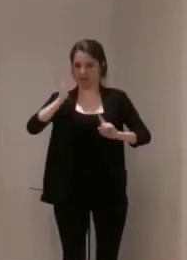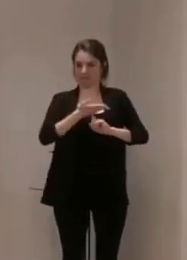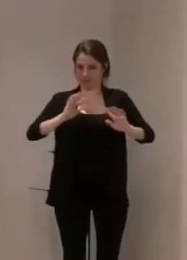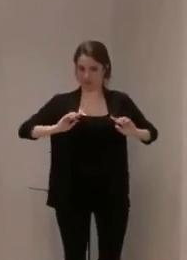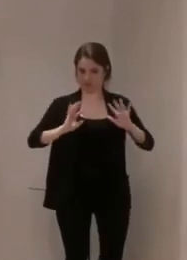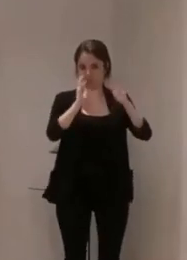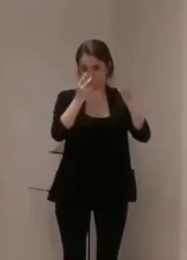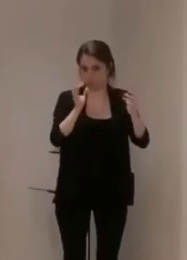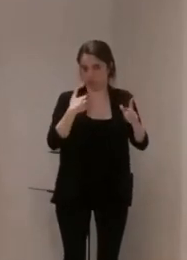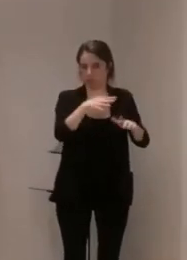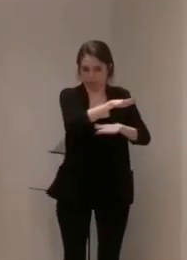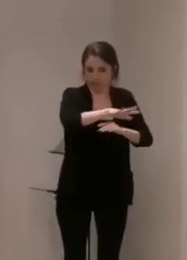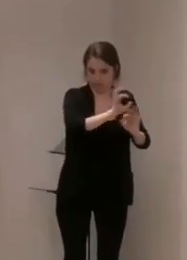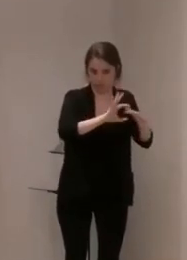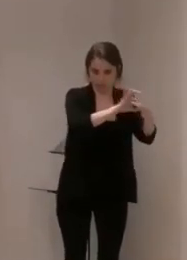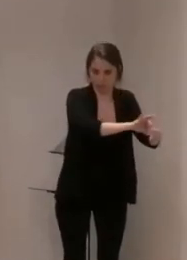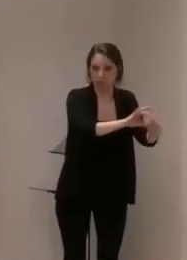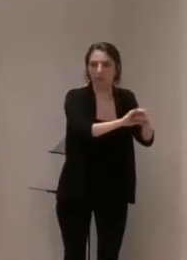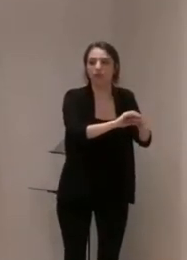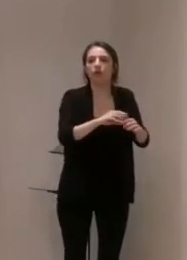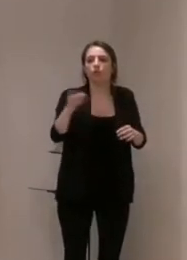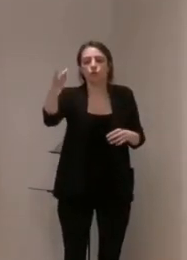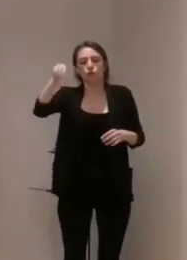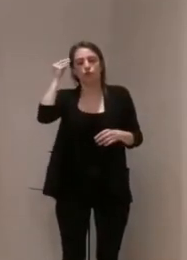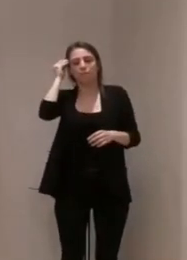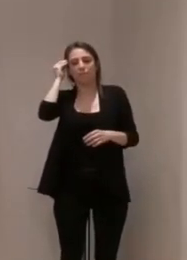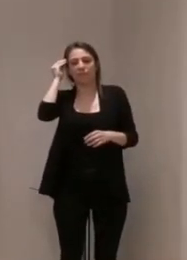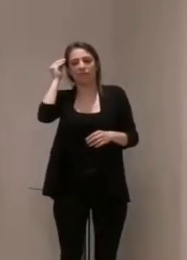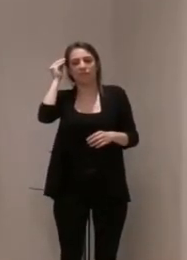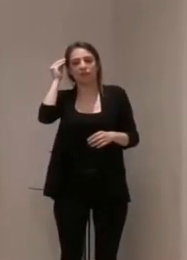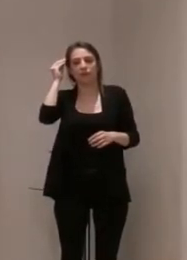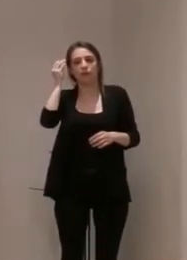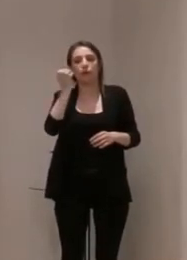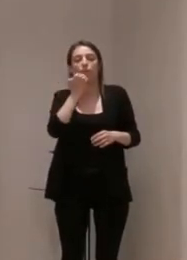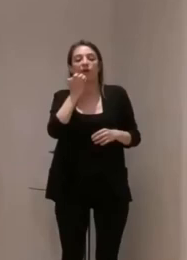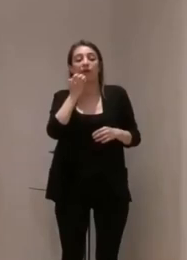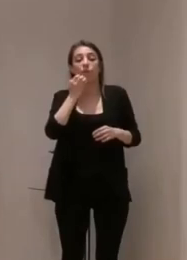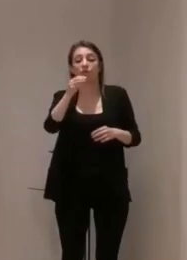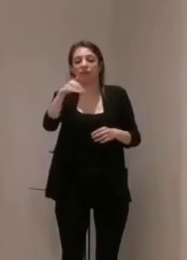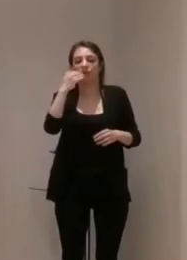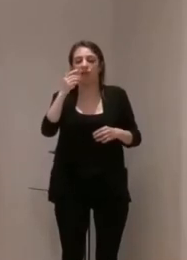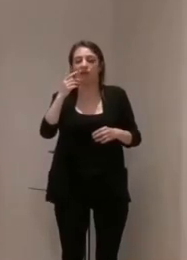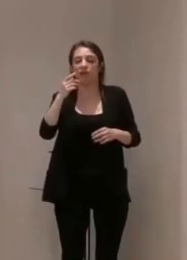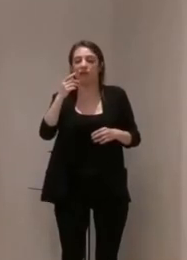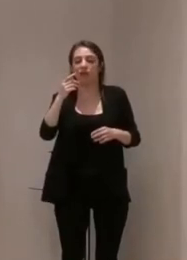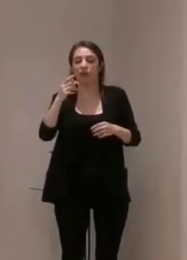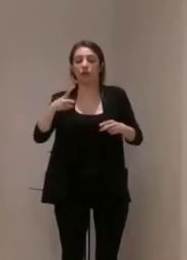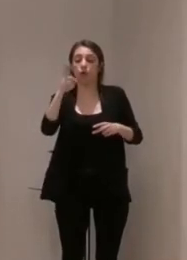Us sembla que això també passarà algun dia amb l'edifici que hi ha davant del Corte Inglés, el dia 9? Ah,